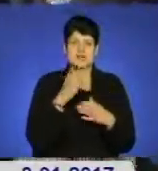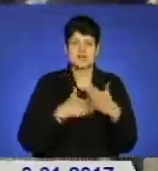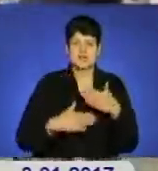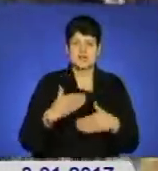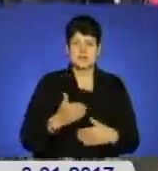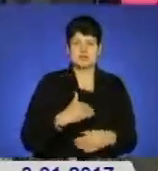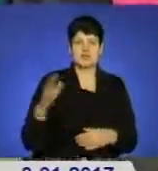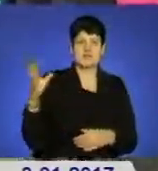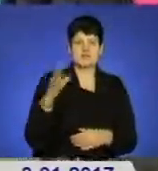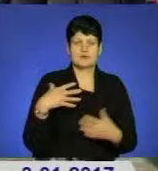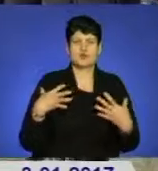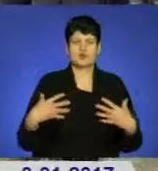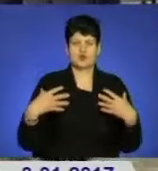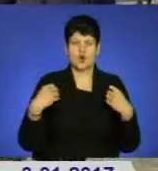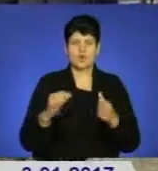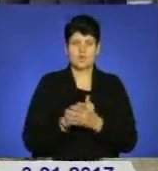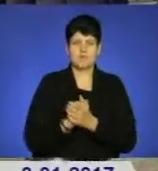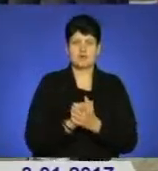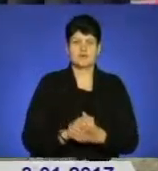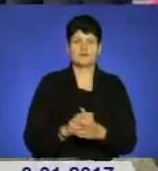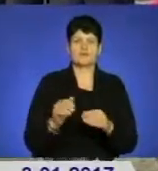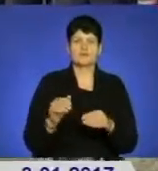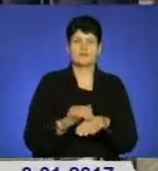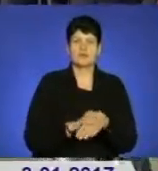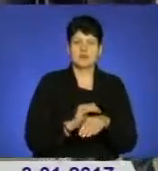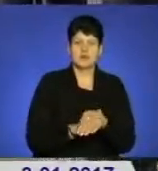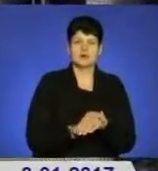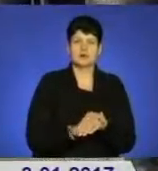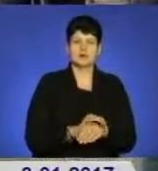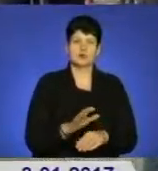всім, в першу чергу, здоров'я, миру, злагоди, достатку.